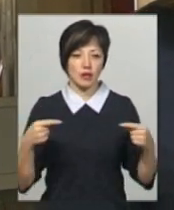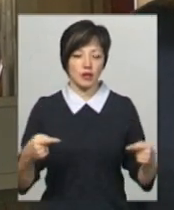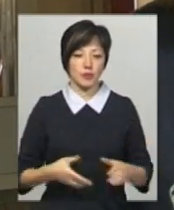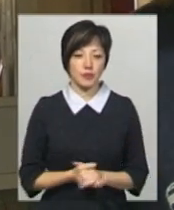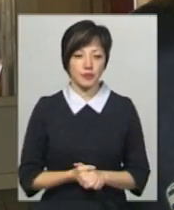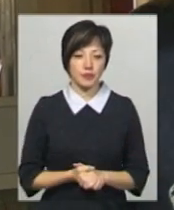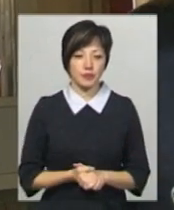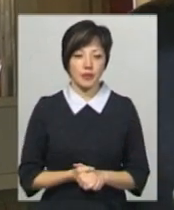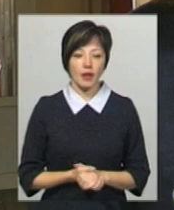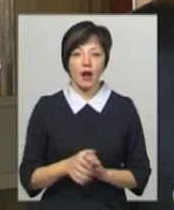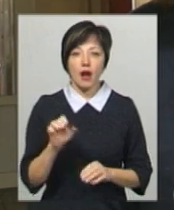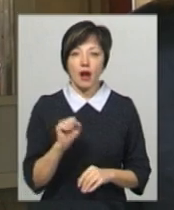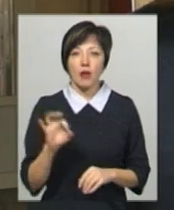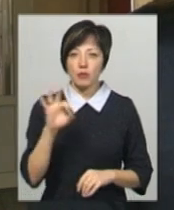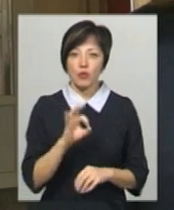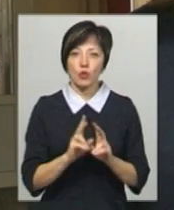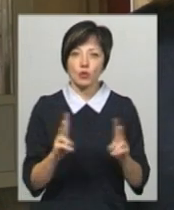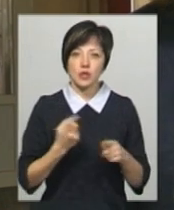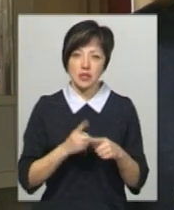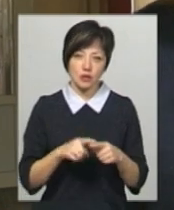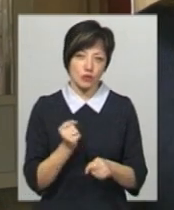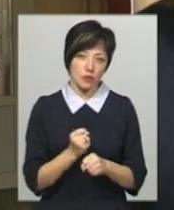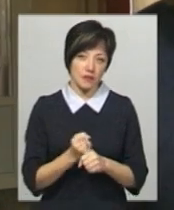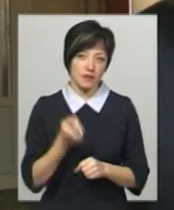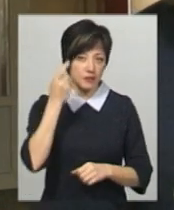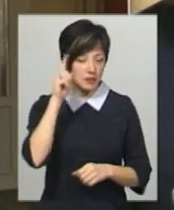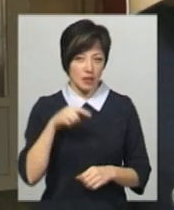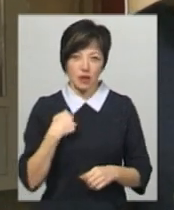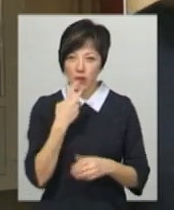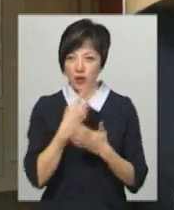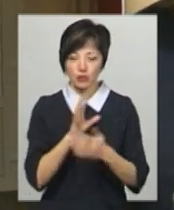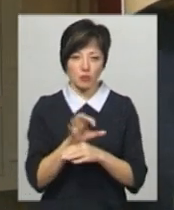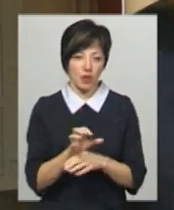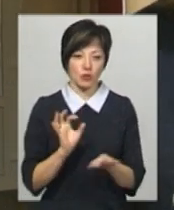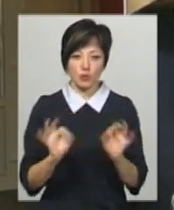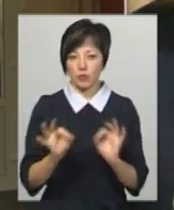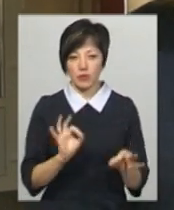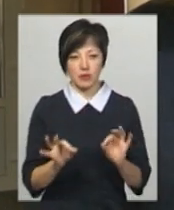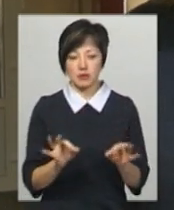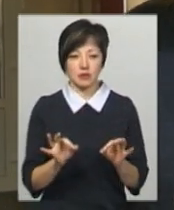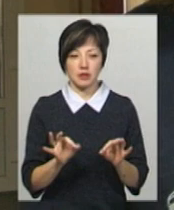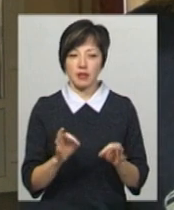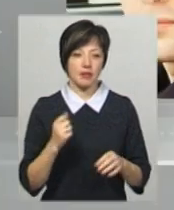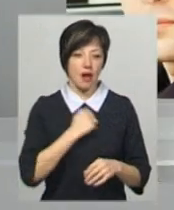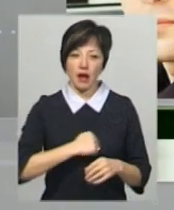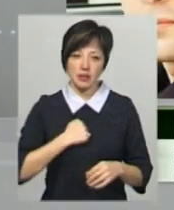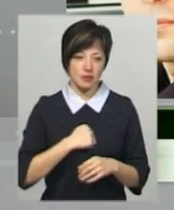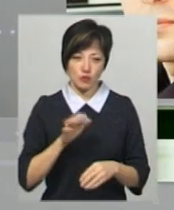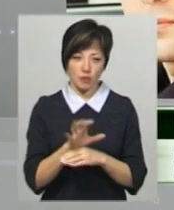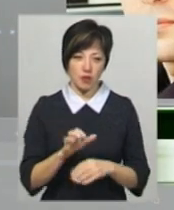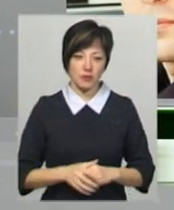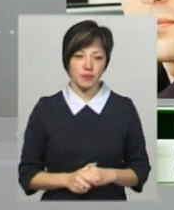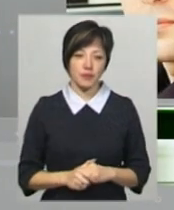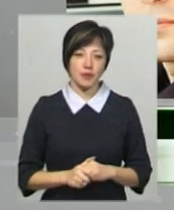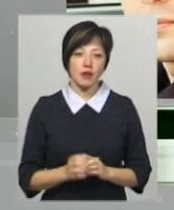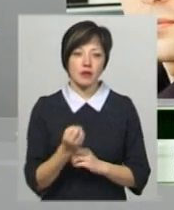далі. А стосовно того, хто це зробив, ви знаєте, ну я цю собачку бачила, вона абсолютно адекватна, вона зовсім не агресивна. По